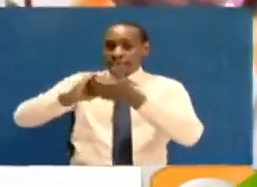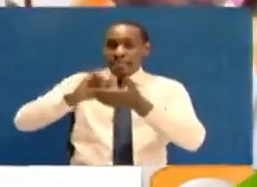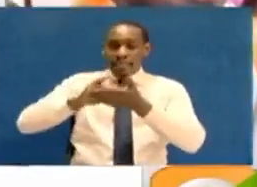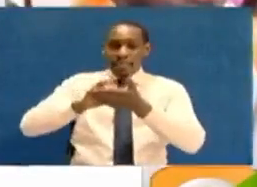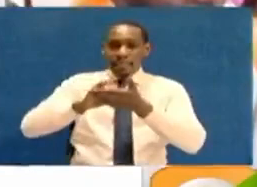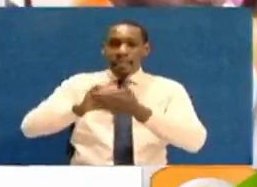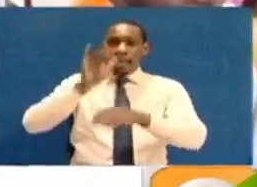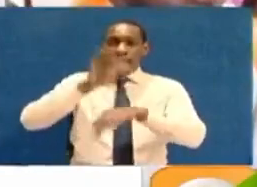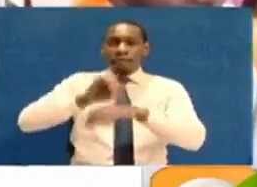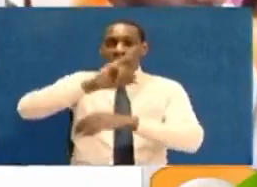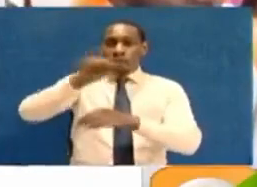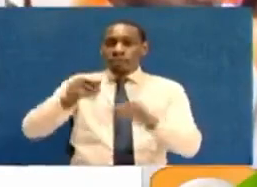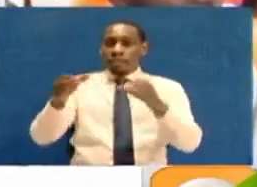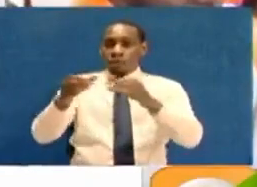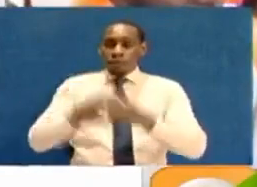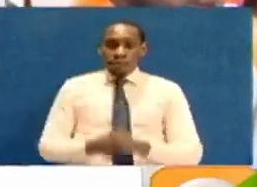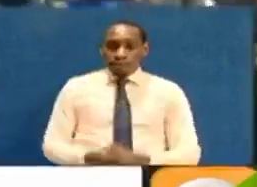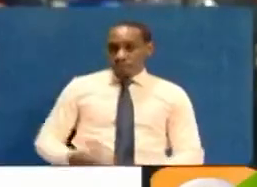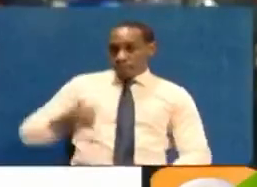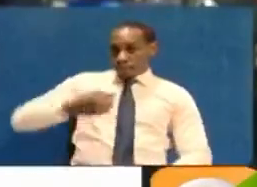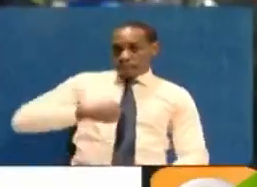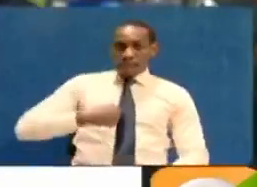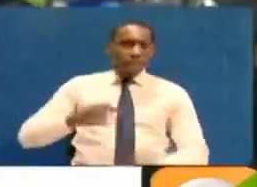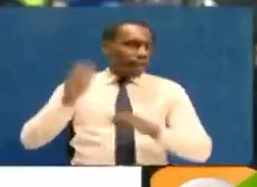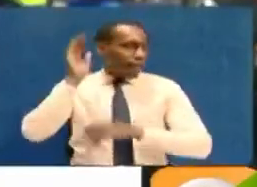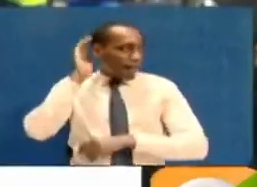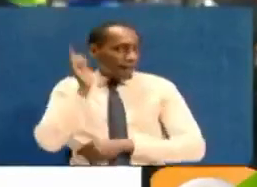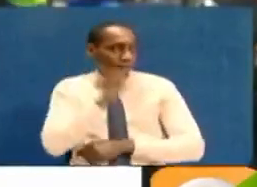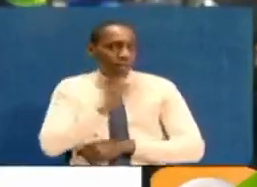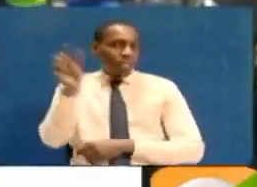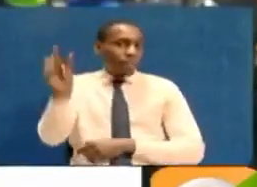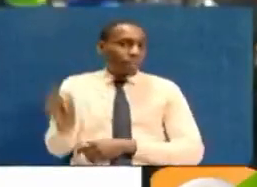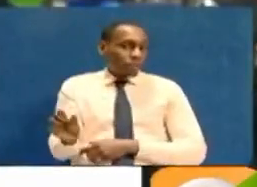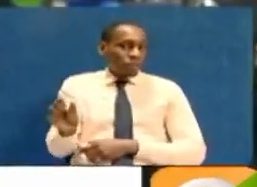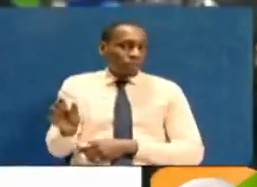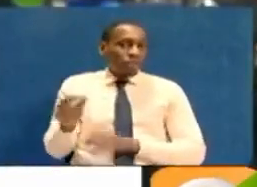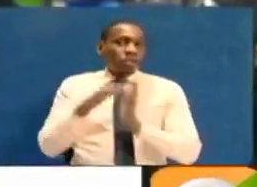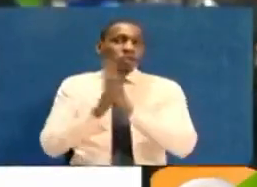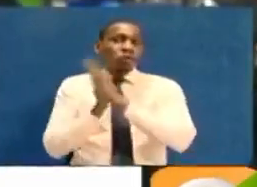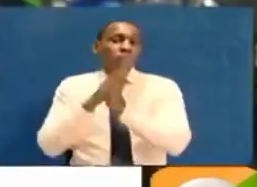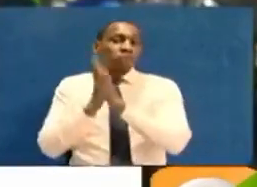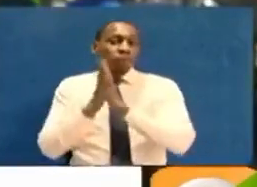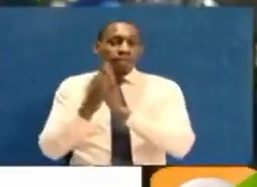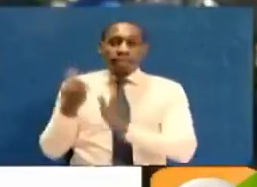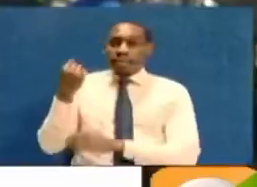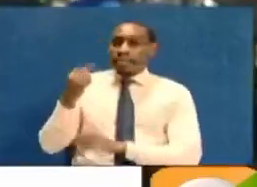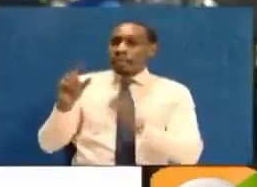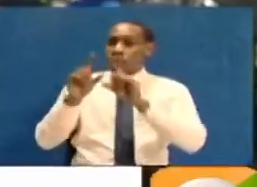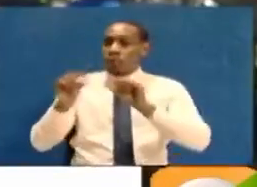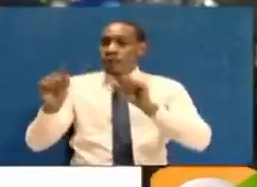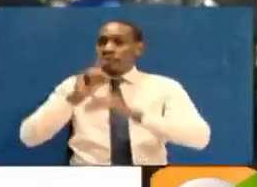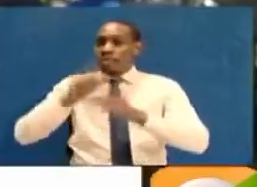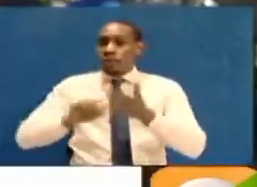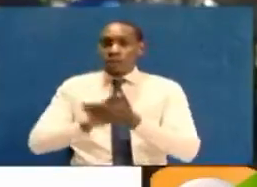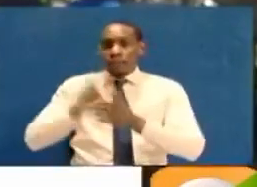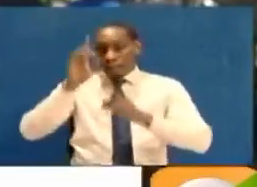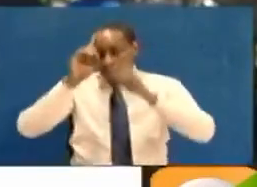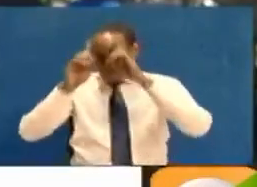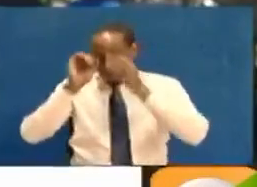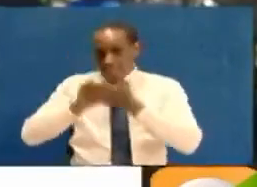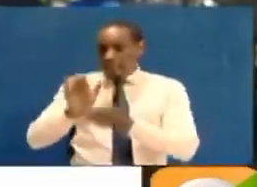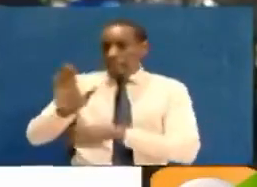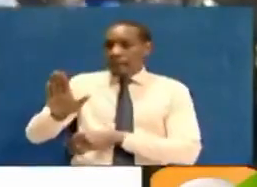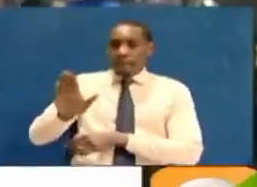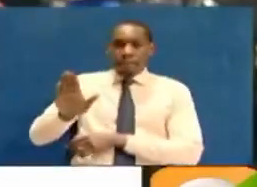to rock the Jubilee boat. Mimi nilisikia ule jamaa wa kitendawili juzi anasema ati